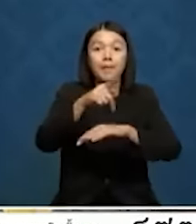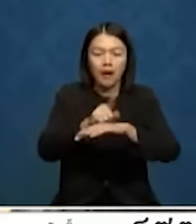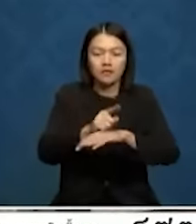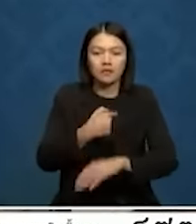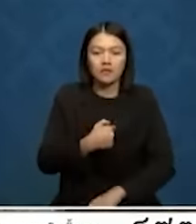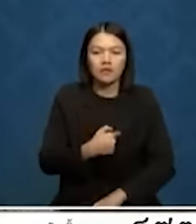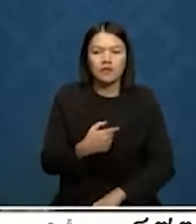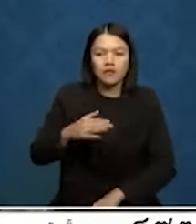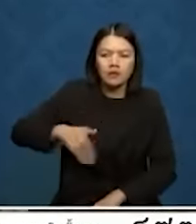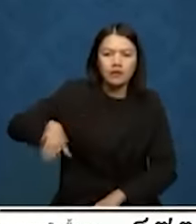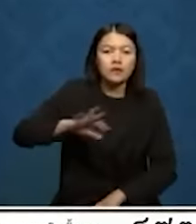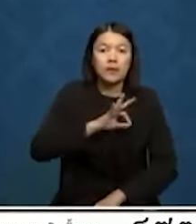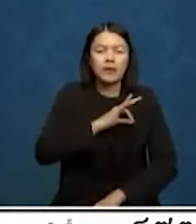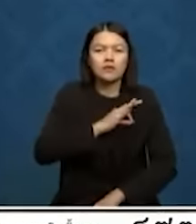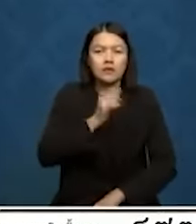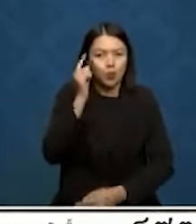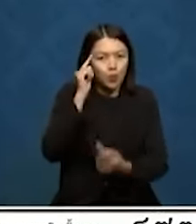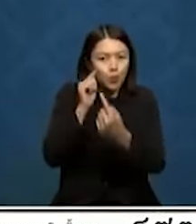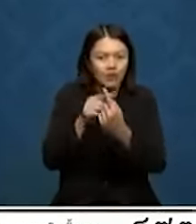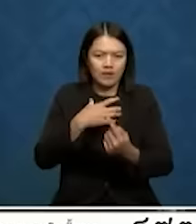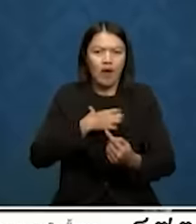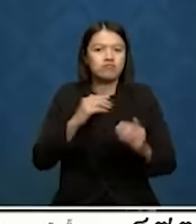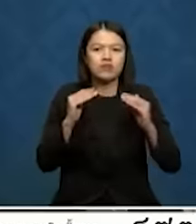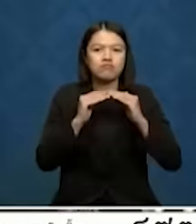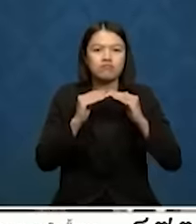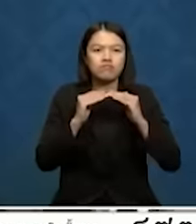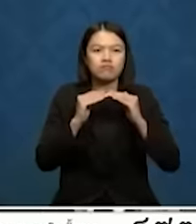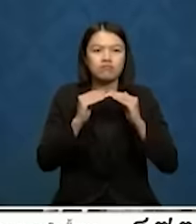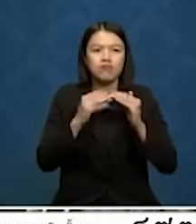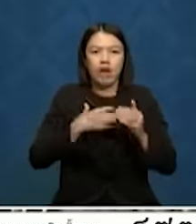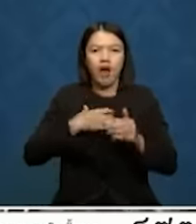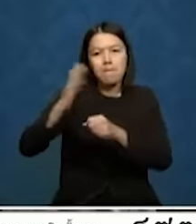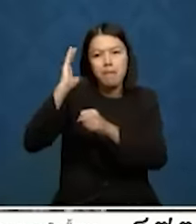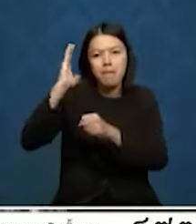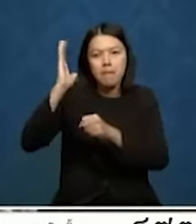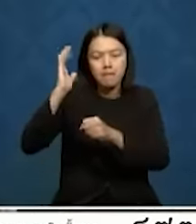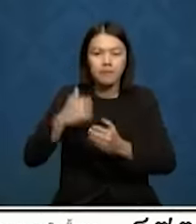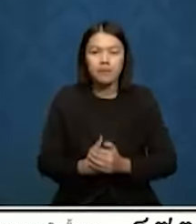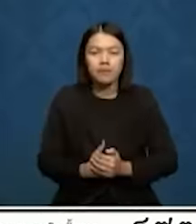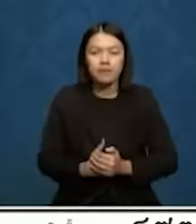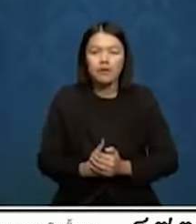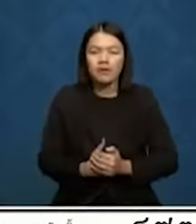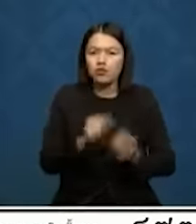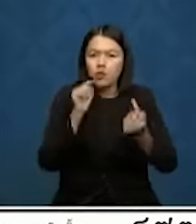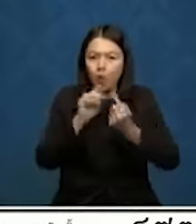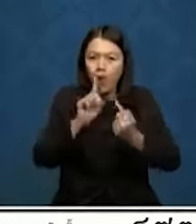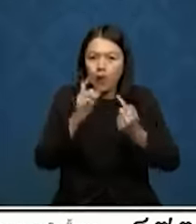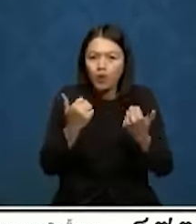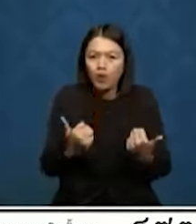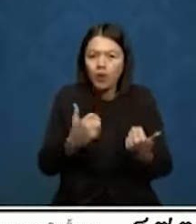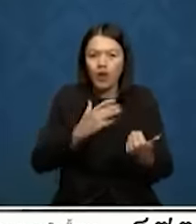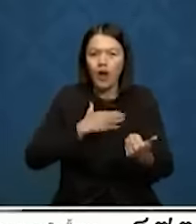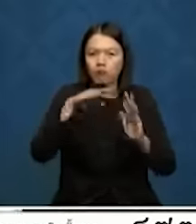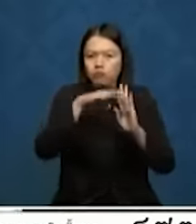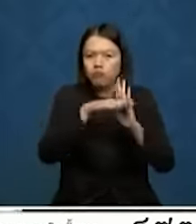าใจว่ามีเพื่อนสมาชิกประสงค์ที่จะใช้สิทธิ์ในการอภิปรายประเด็นคือในขณะนี้เนี่ยเรากำลังด